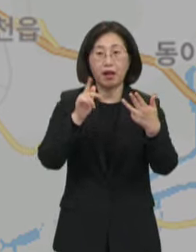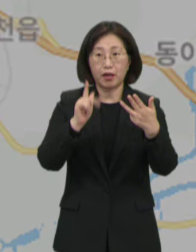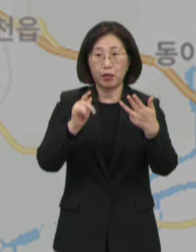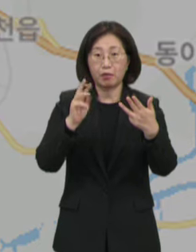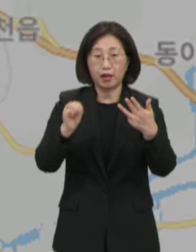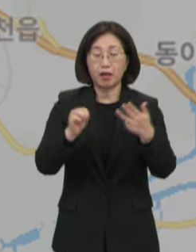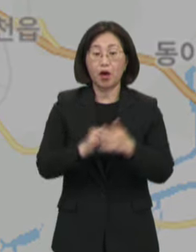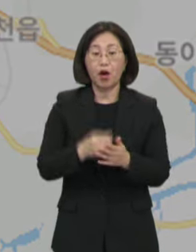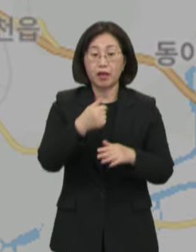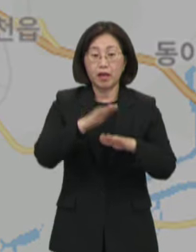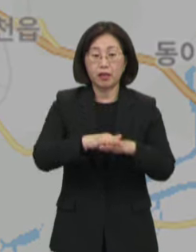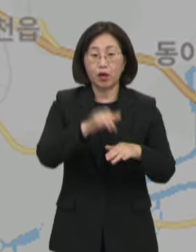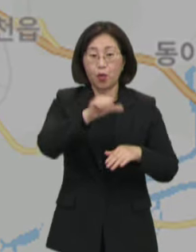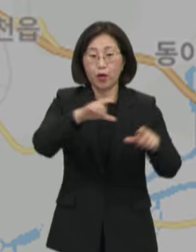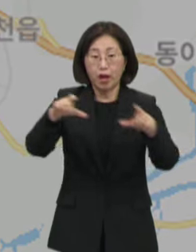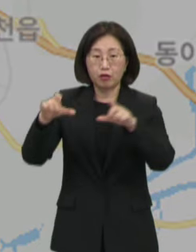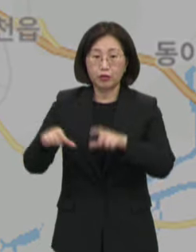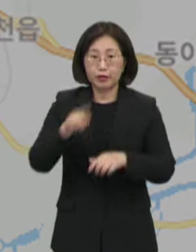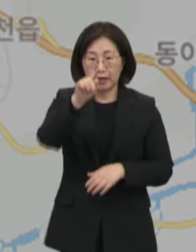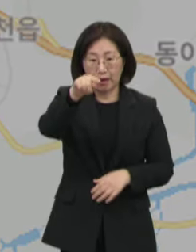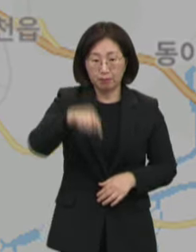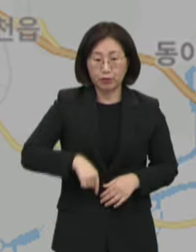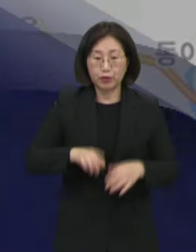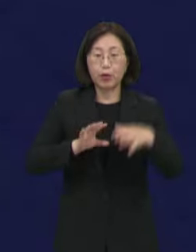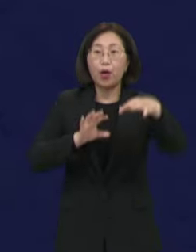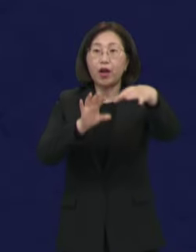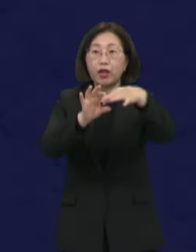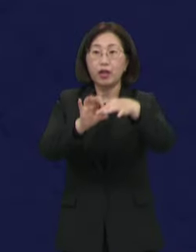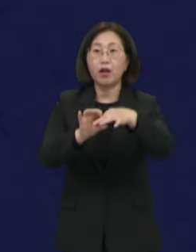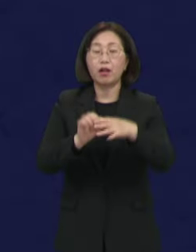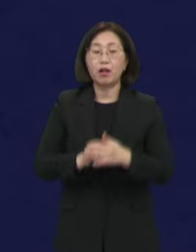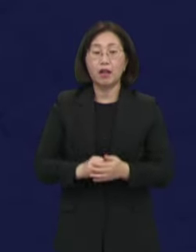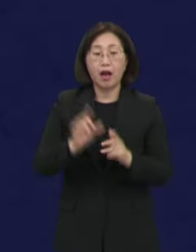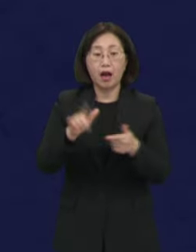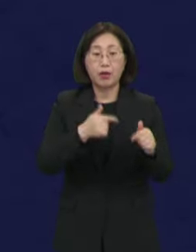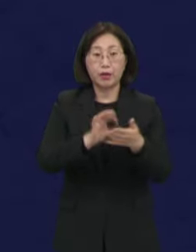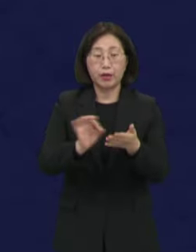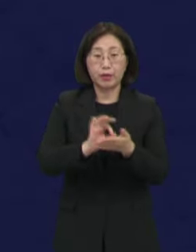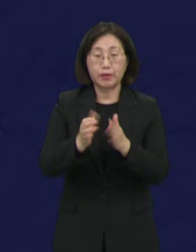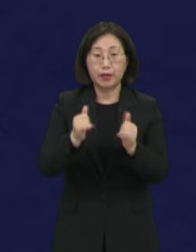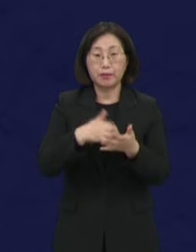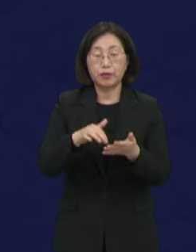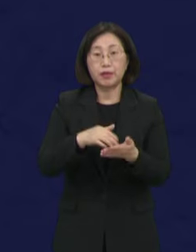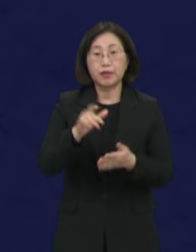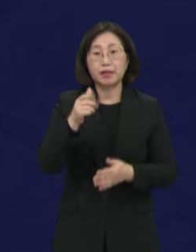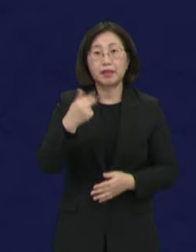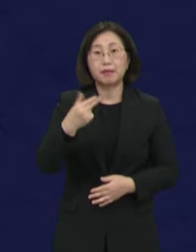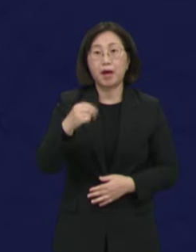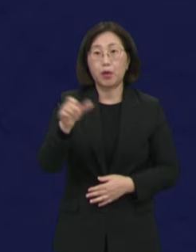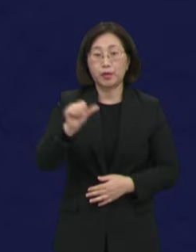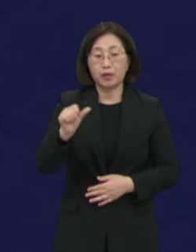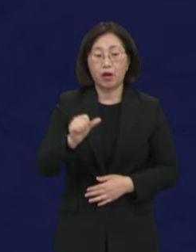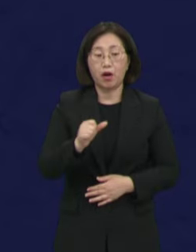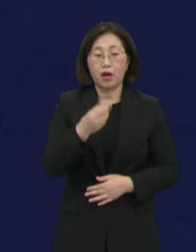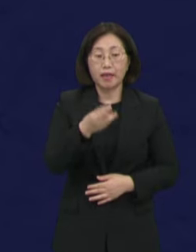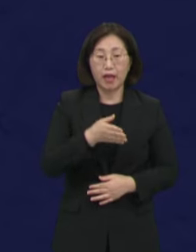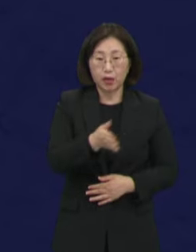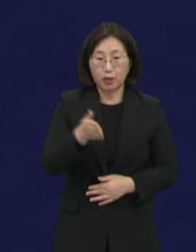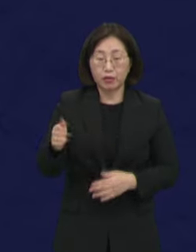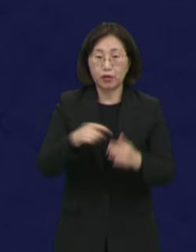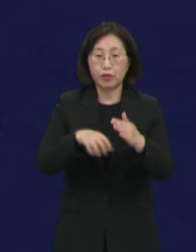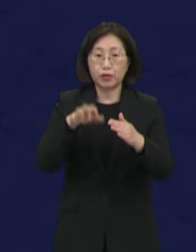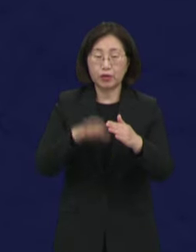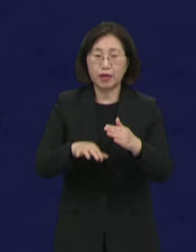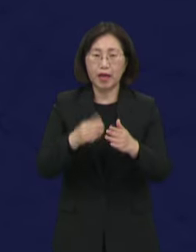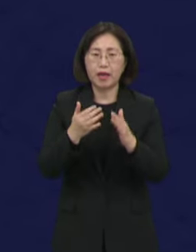노선으로 대전 5개 구를 남북으로 연결합니다. 하루 이용객 약 7만 5천 명으로 3개 노선 중 이용 수요가